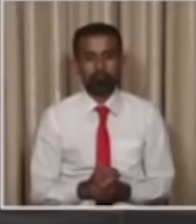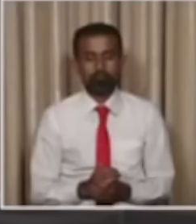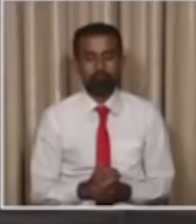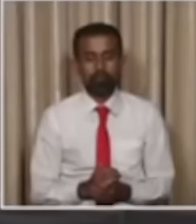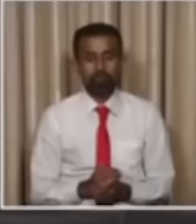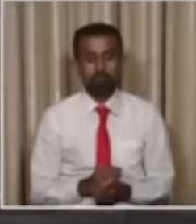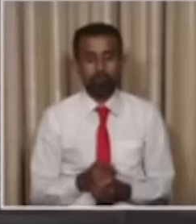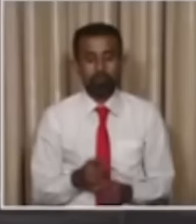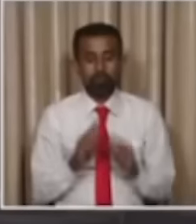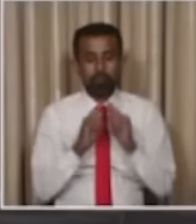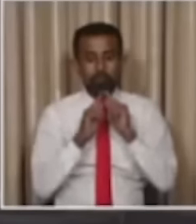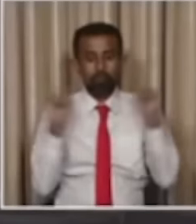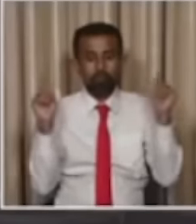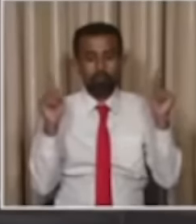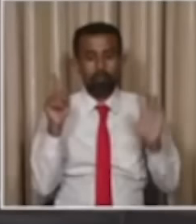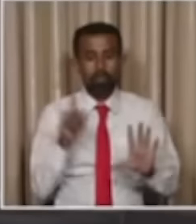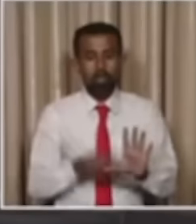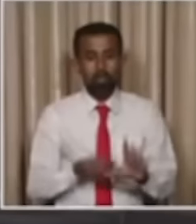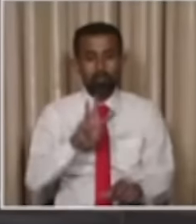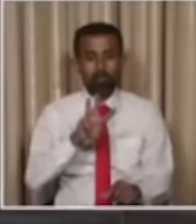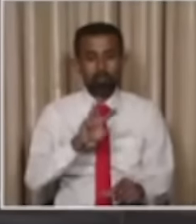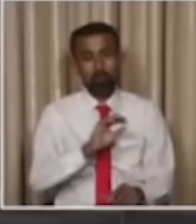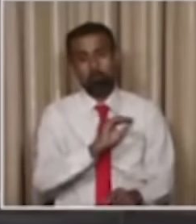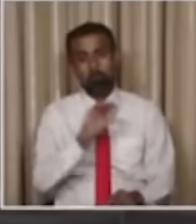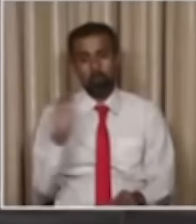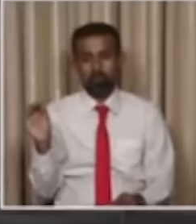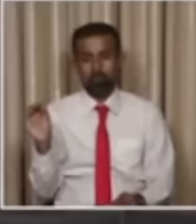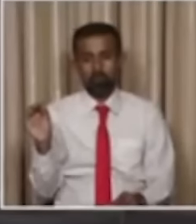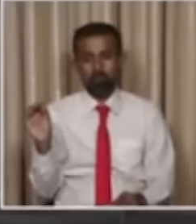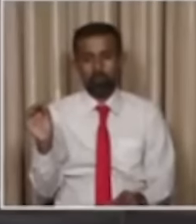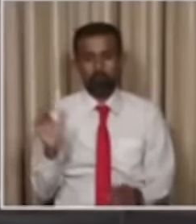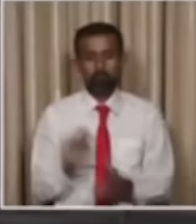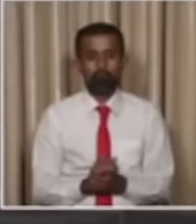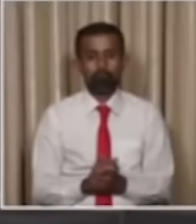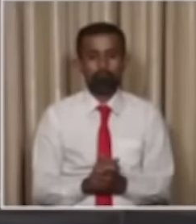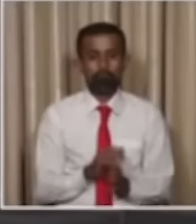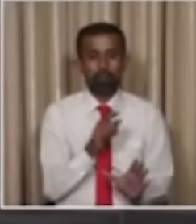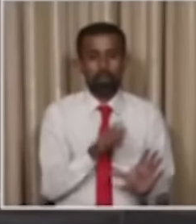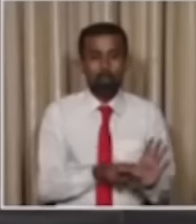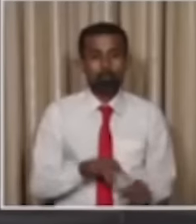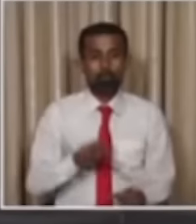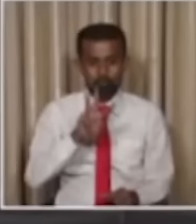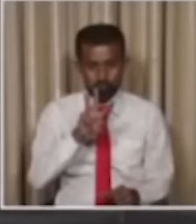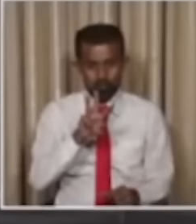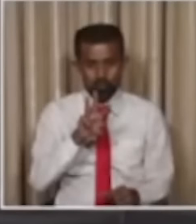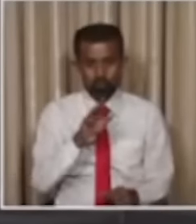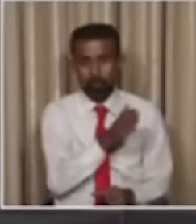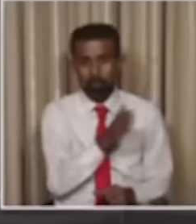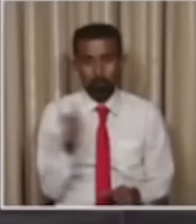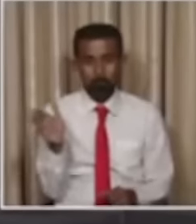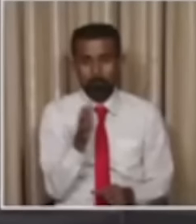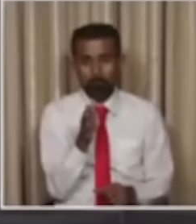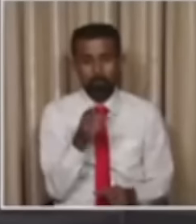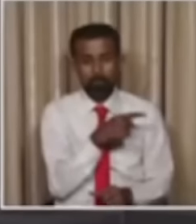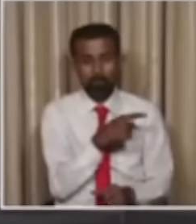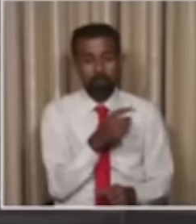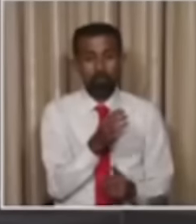මේ ප්‍රකාශය කරන්නේ අවුරුදු 3කට පස්සේ. එතකොට මේ අවුරුදු 3ේම එතුමා